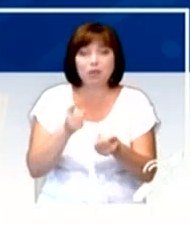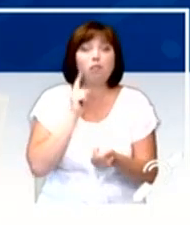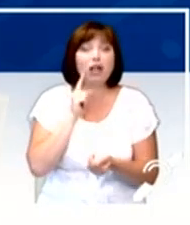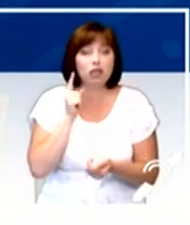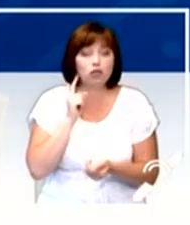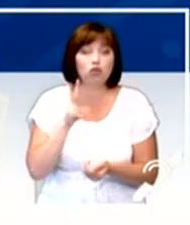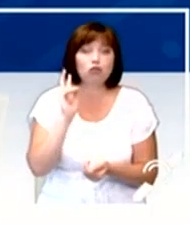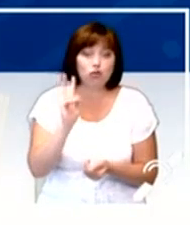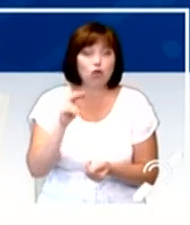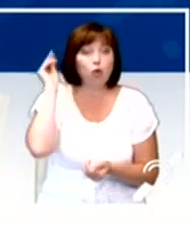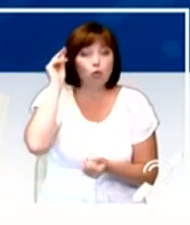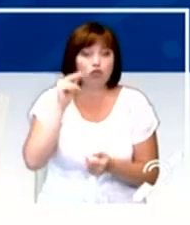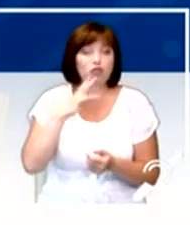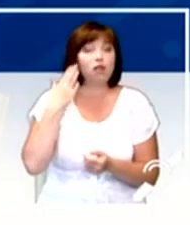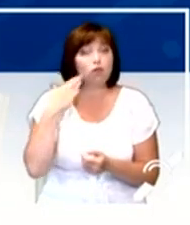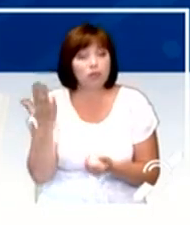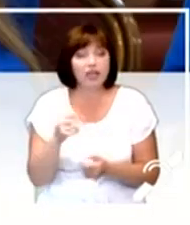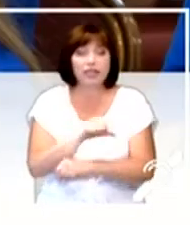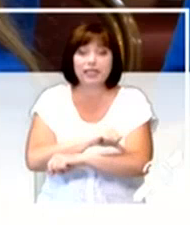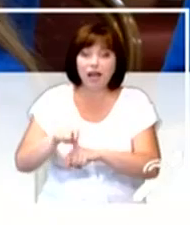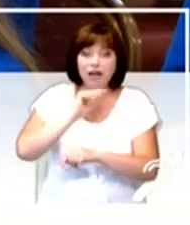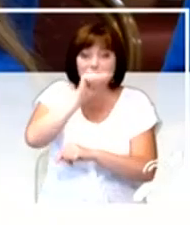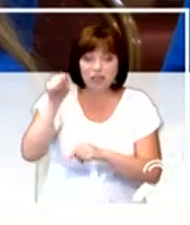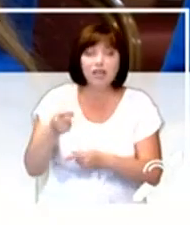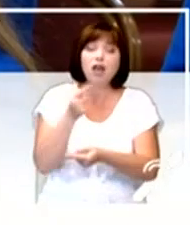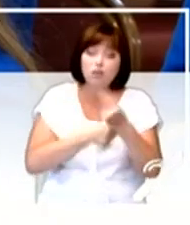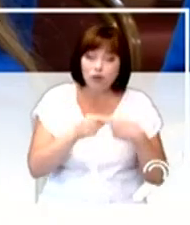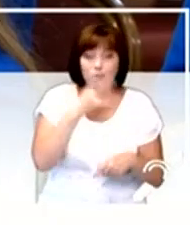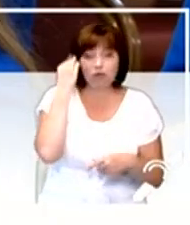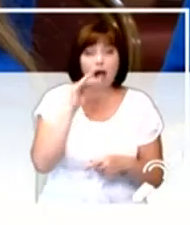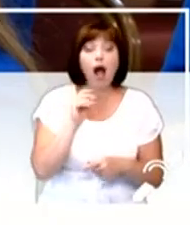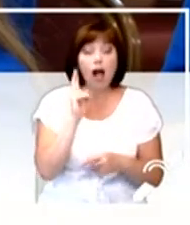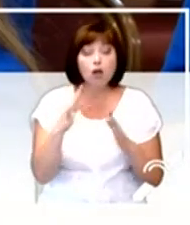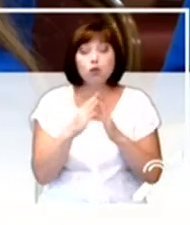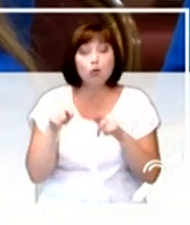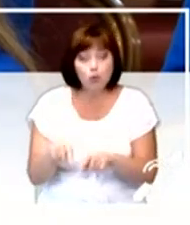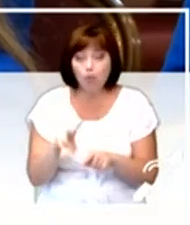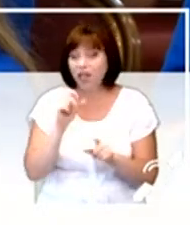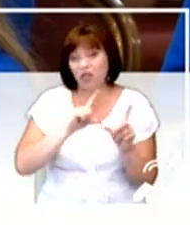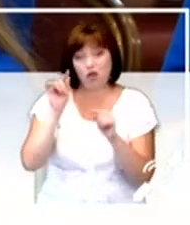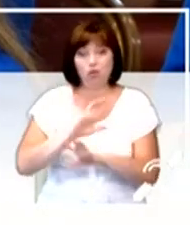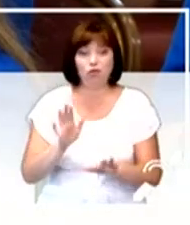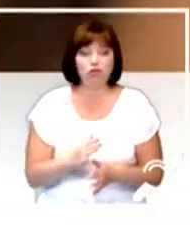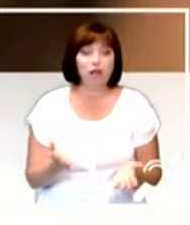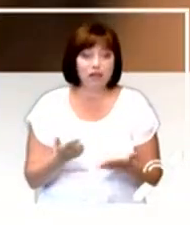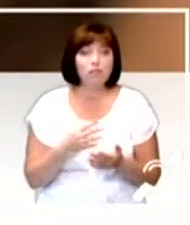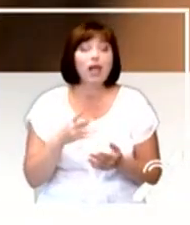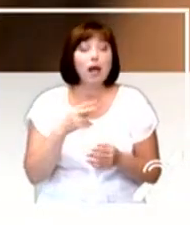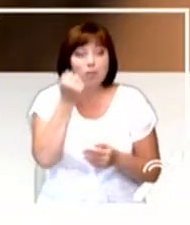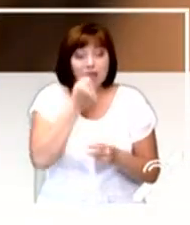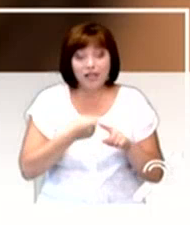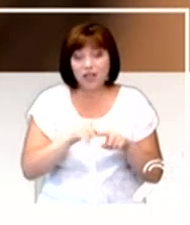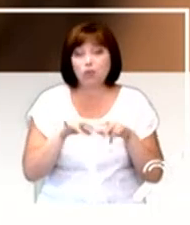noștri care își fac studiile în România să revină în Republica Moldova, iar cei care sunt acasă să nu plece. Practic, prin intermediul